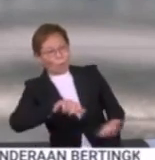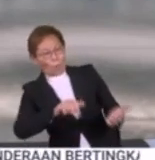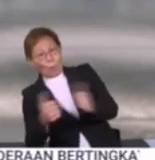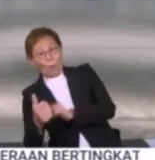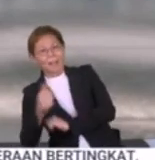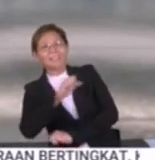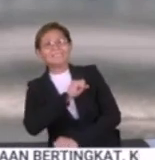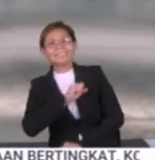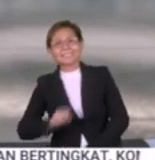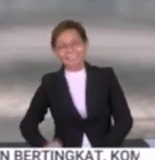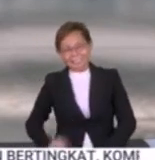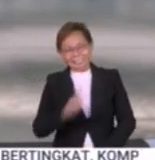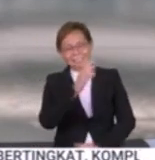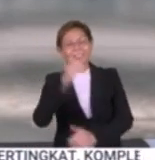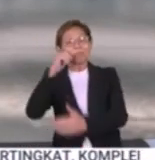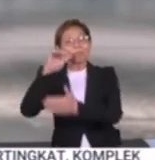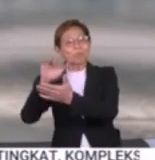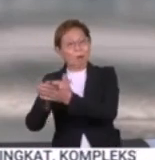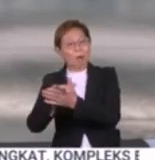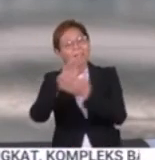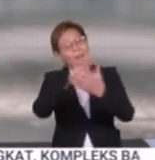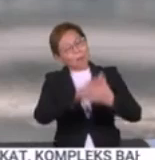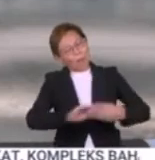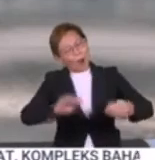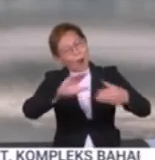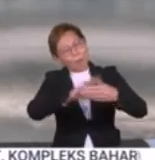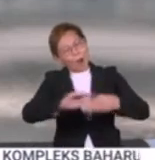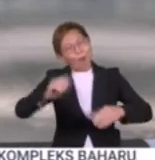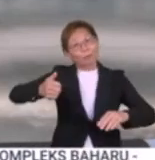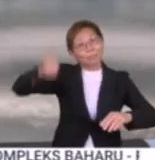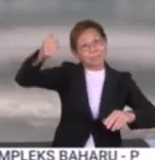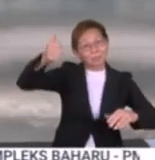tanah Agung dan pemasuri Agung serta rangkuman